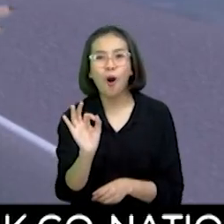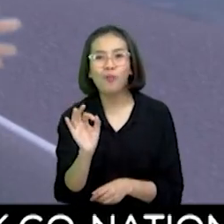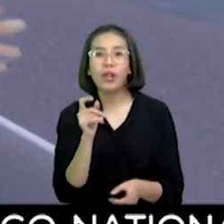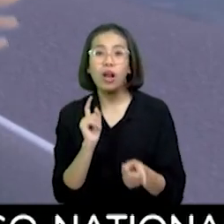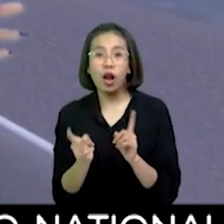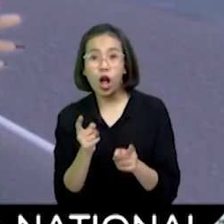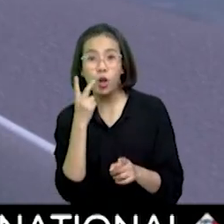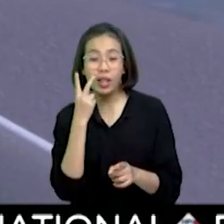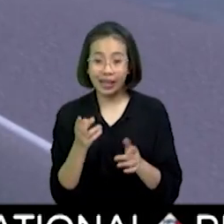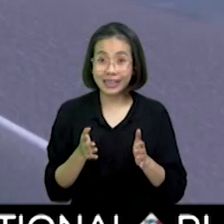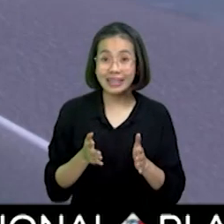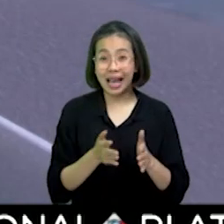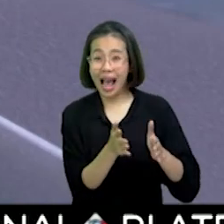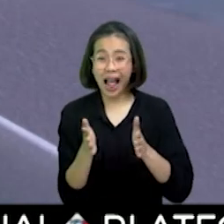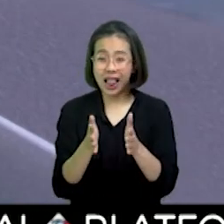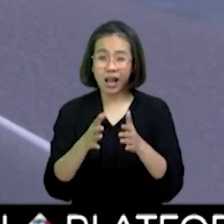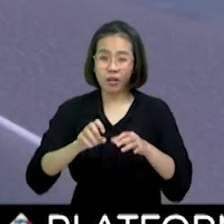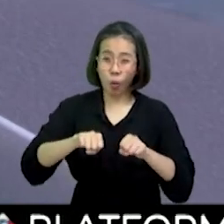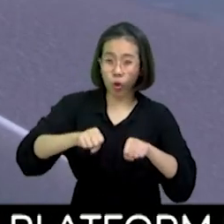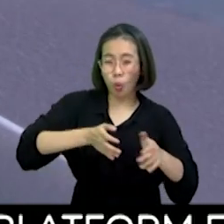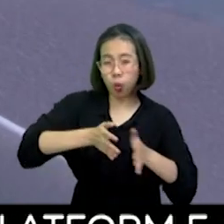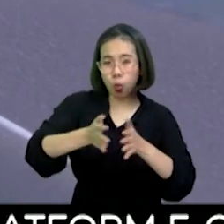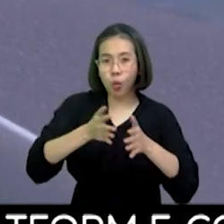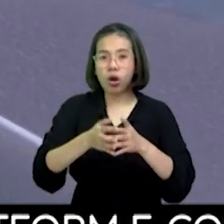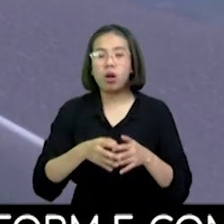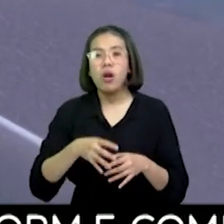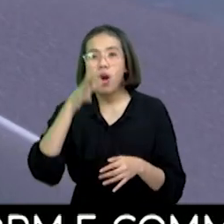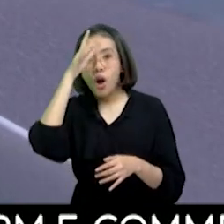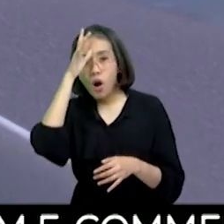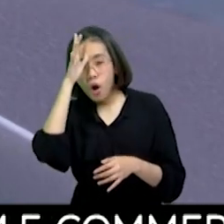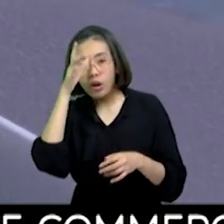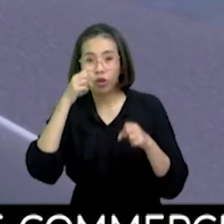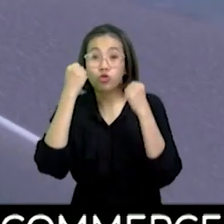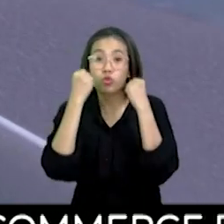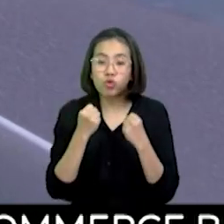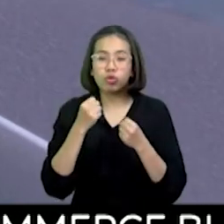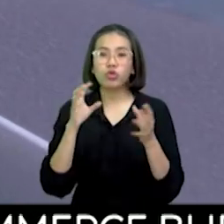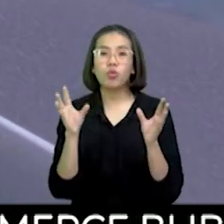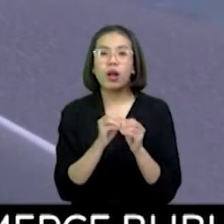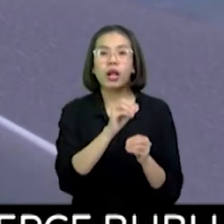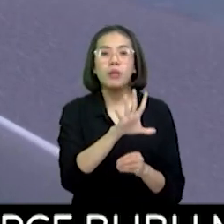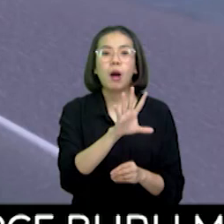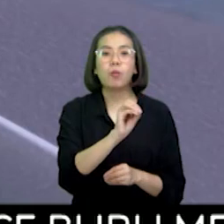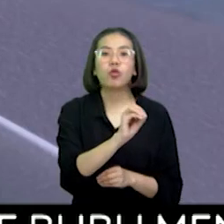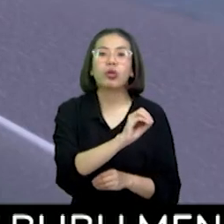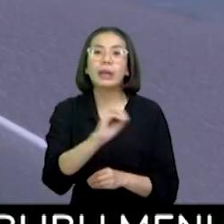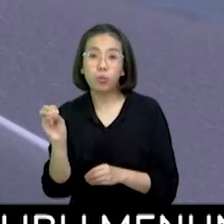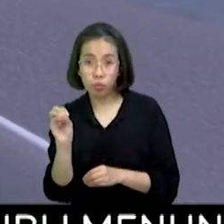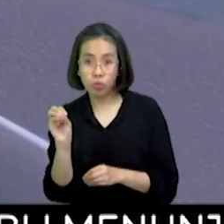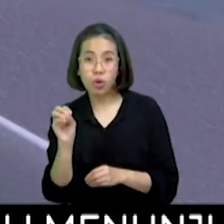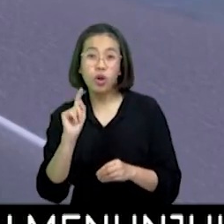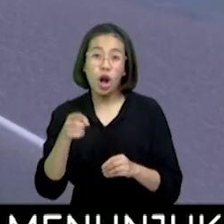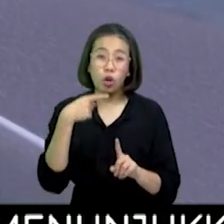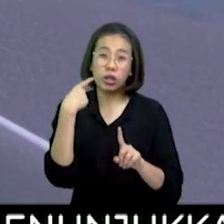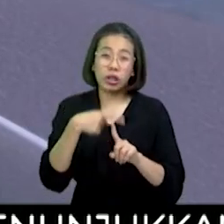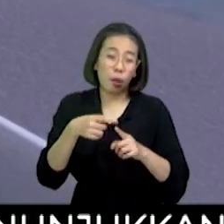bahwa sirkuit ini sendiri memiliki total kapasitas 50.000 tempat duduk di grandstand. Dan kalau diperluas